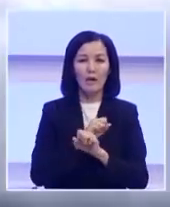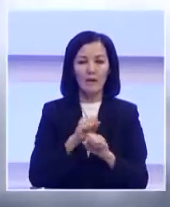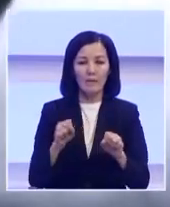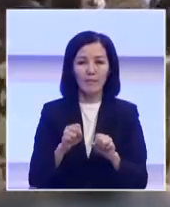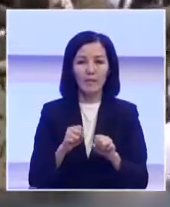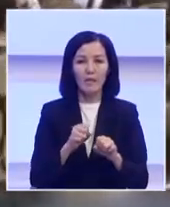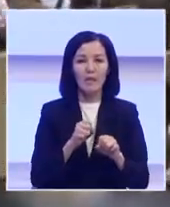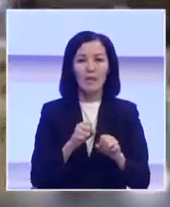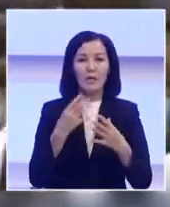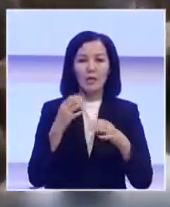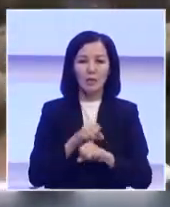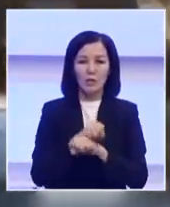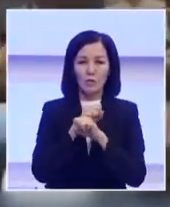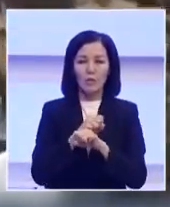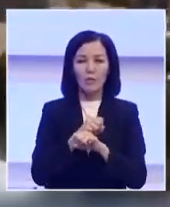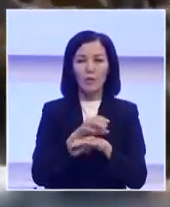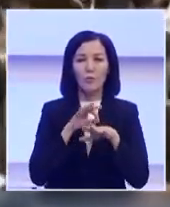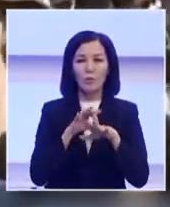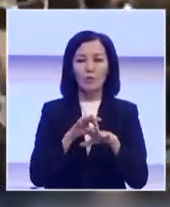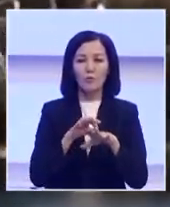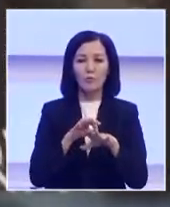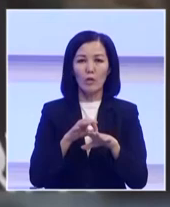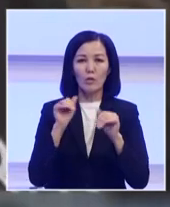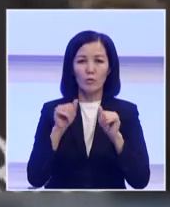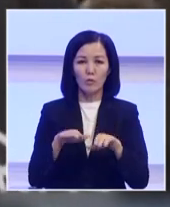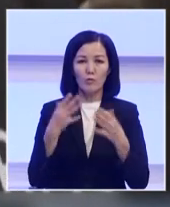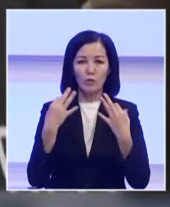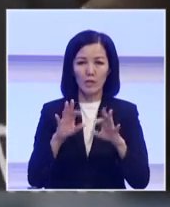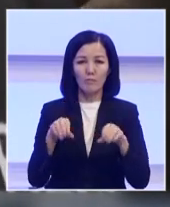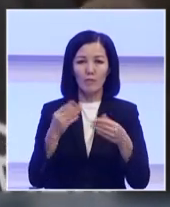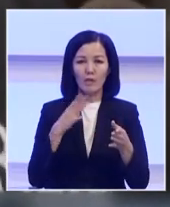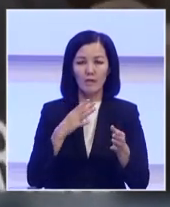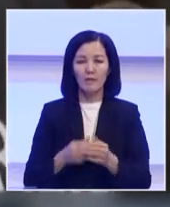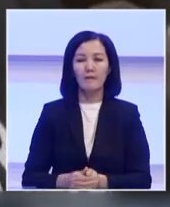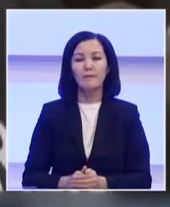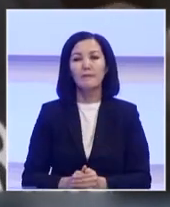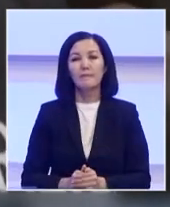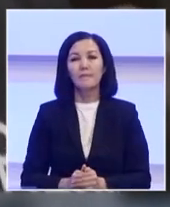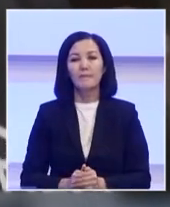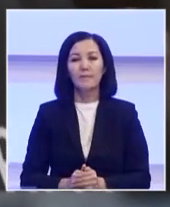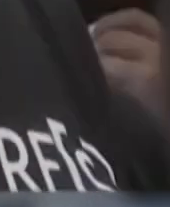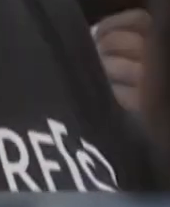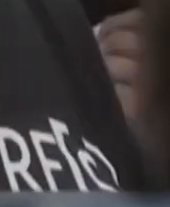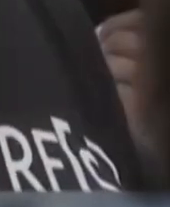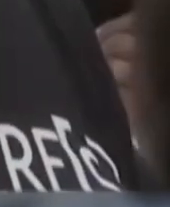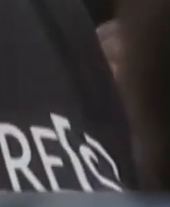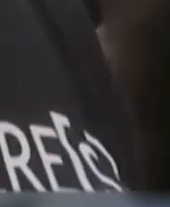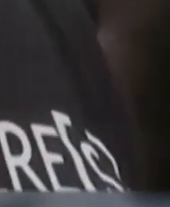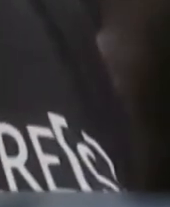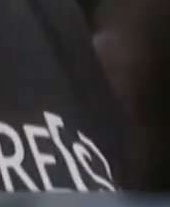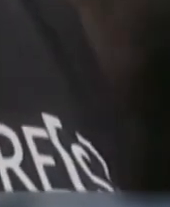шерулерді өткізуге рұқсат беру туралы шешім қабылдады. Топтаманы ғаламтор ақпараттарымен дайындаған Меруерт Қыдырбайқызы, Жетісу